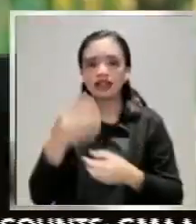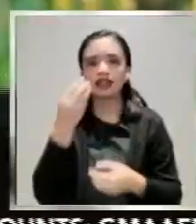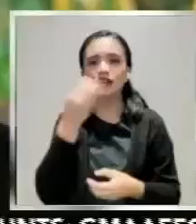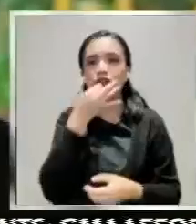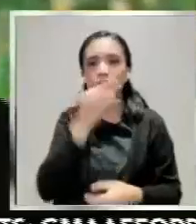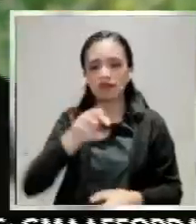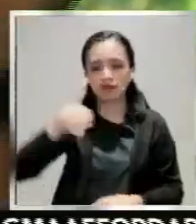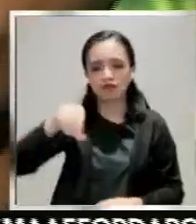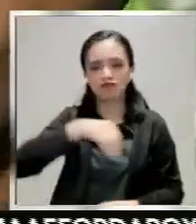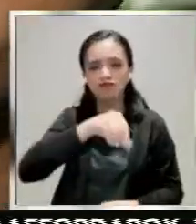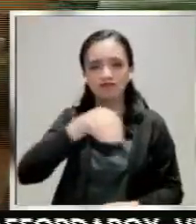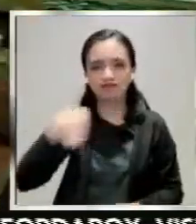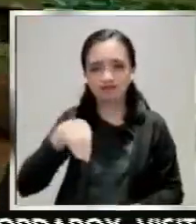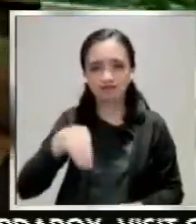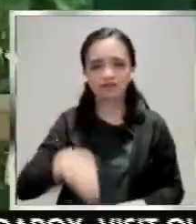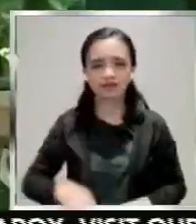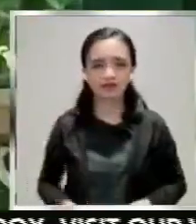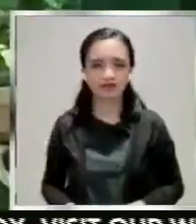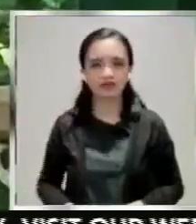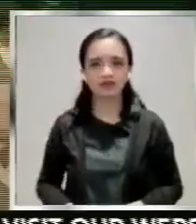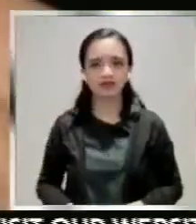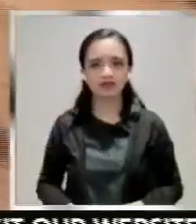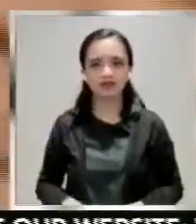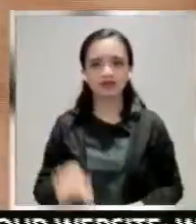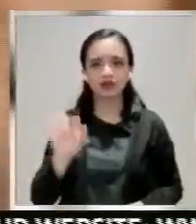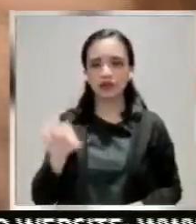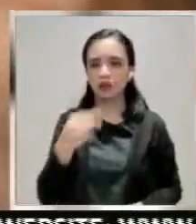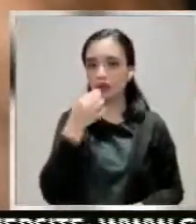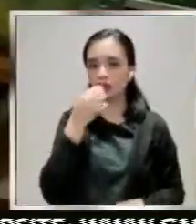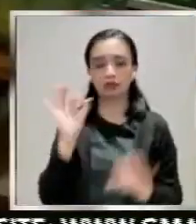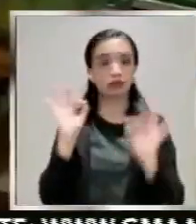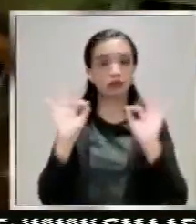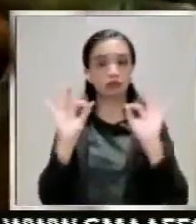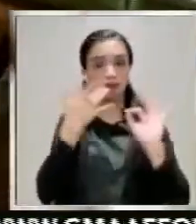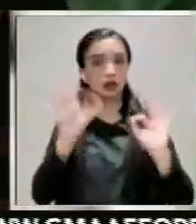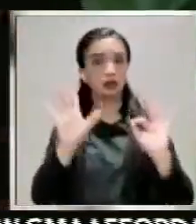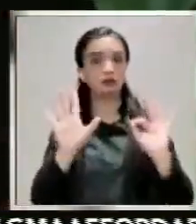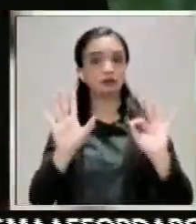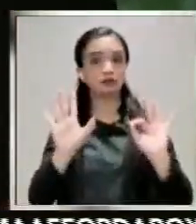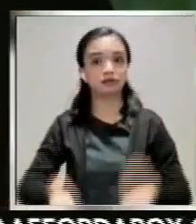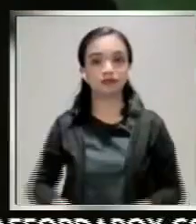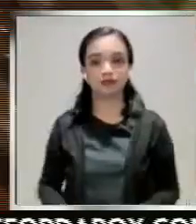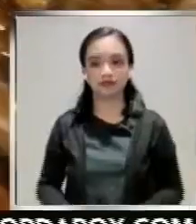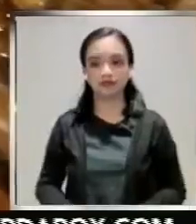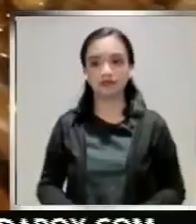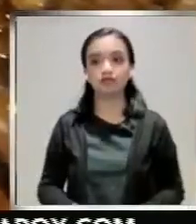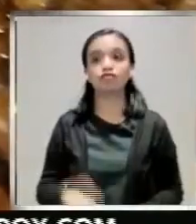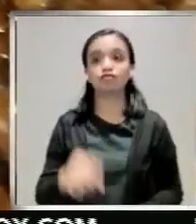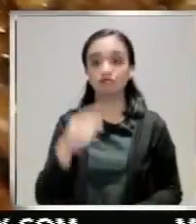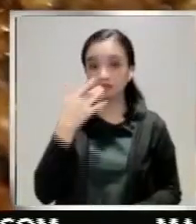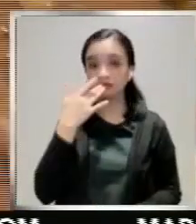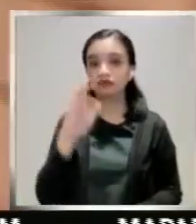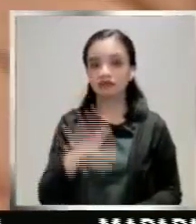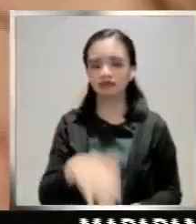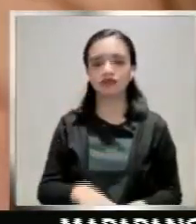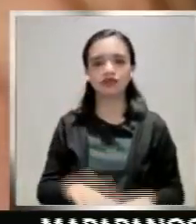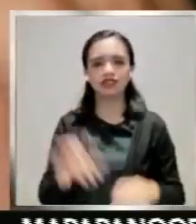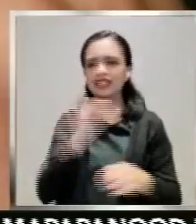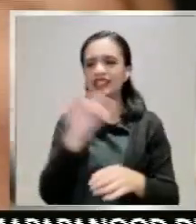flavoring solid sarap mm Parang ang mani napahaba